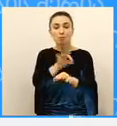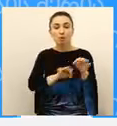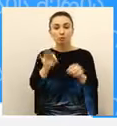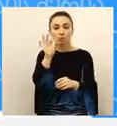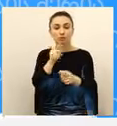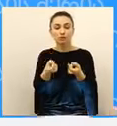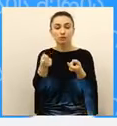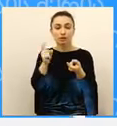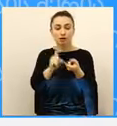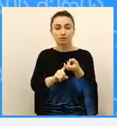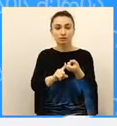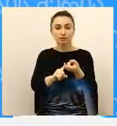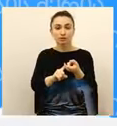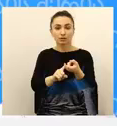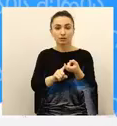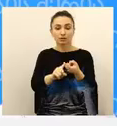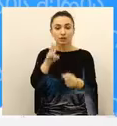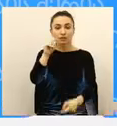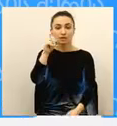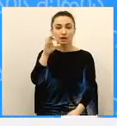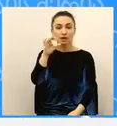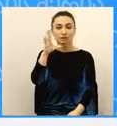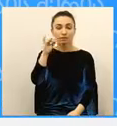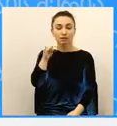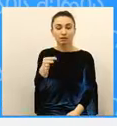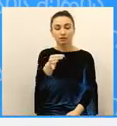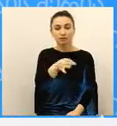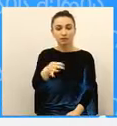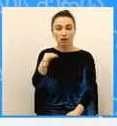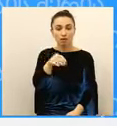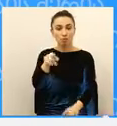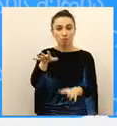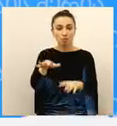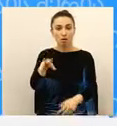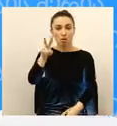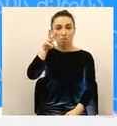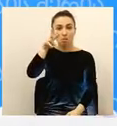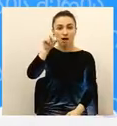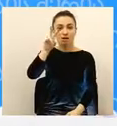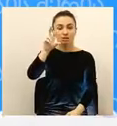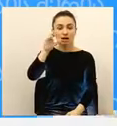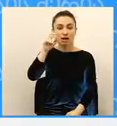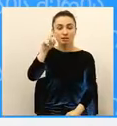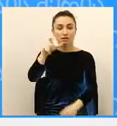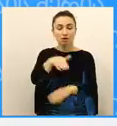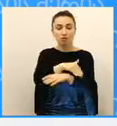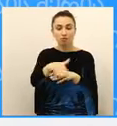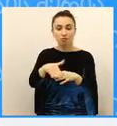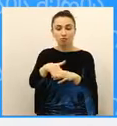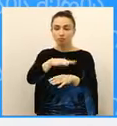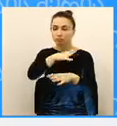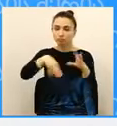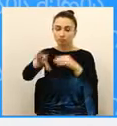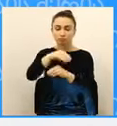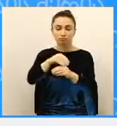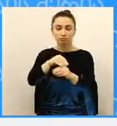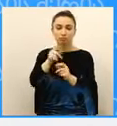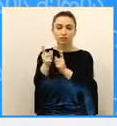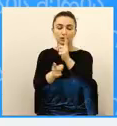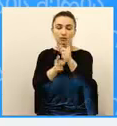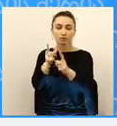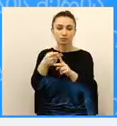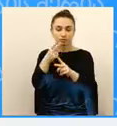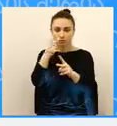პროექტებთან დაკავშირებით. ნაძალადევის რაიონში მოხდება მანჯგალაძის ქუჩის სრული რეაბილიტაცია, რომელიც